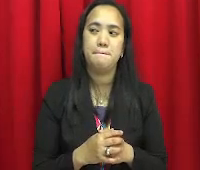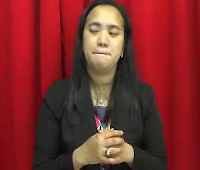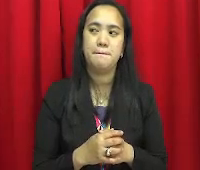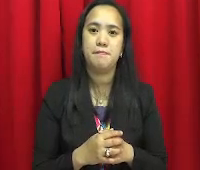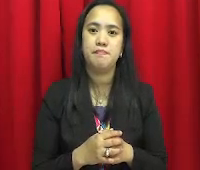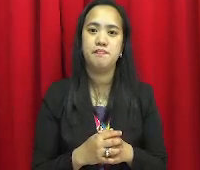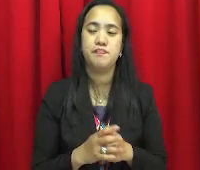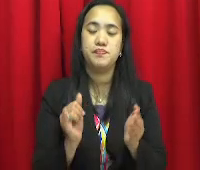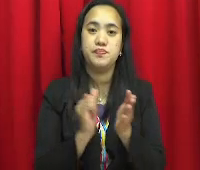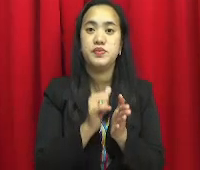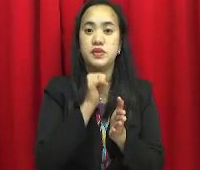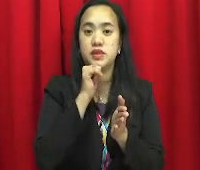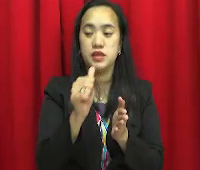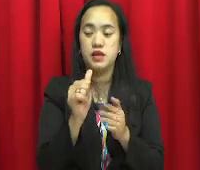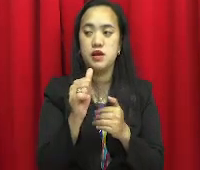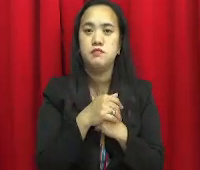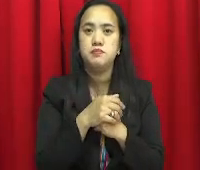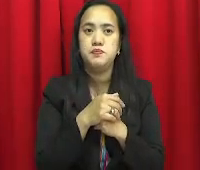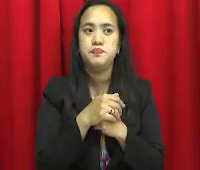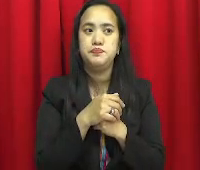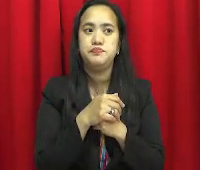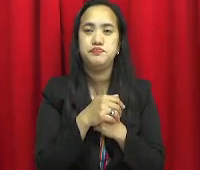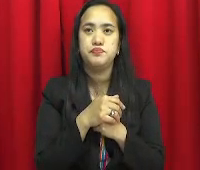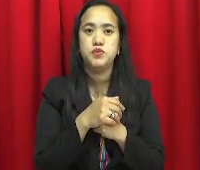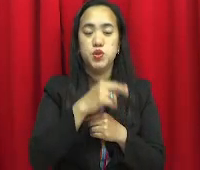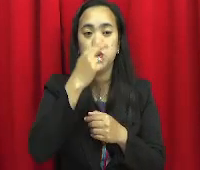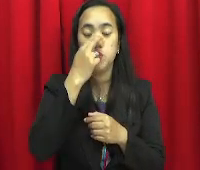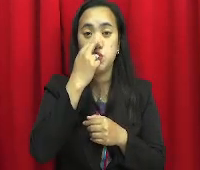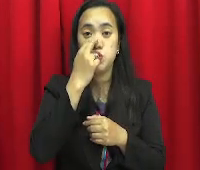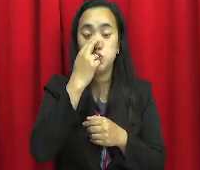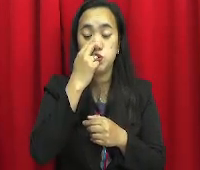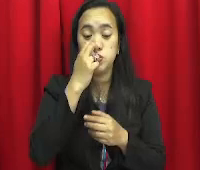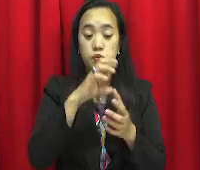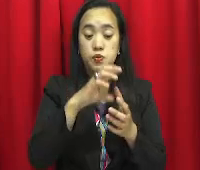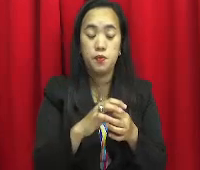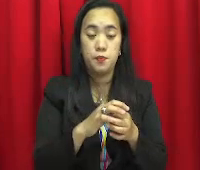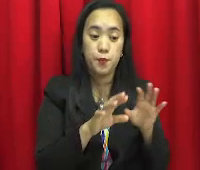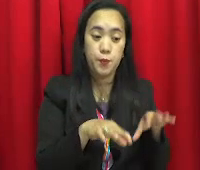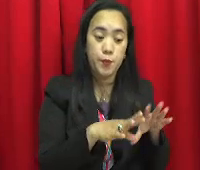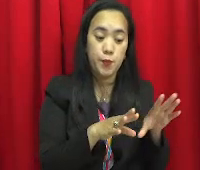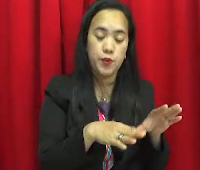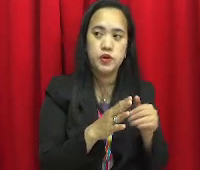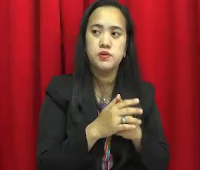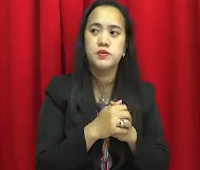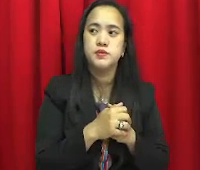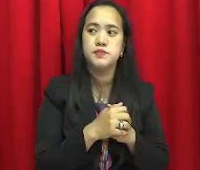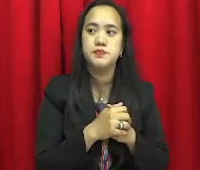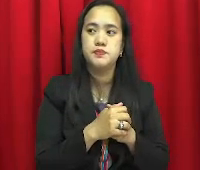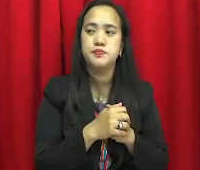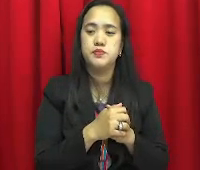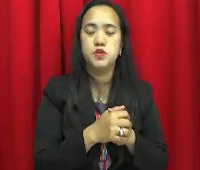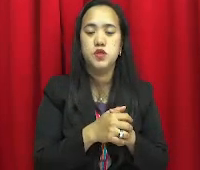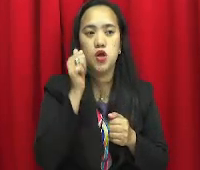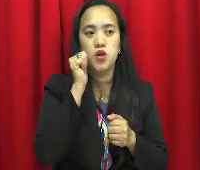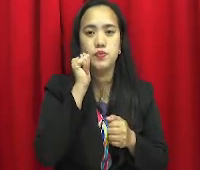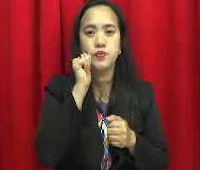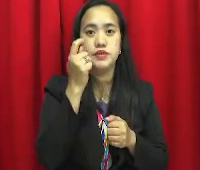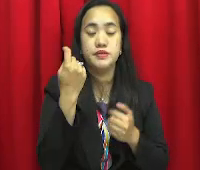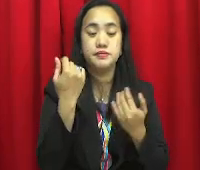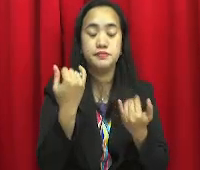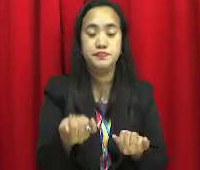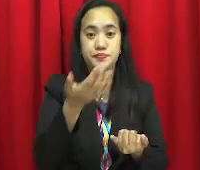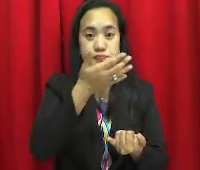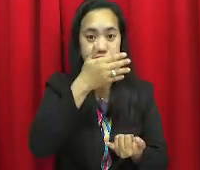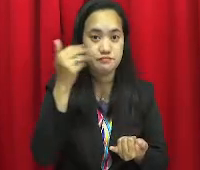biro yung trabaho niya. Si Lamsel kasi, hindi naman nga, sabi ko nga, gusto niya the best parate sa kanyang trabaho, hindi